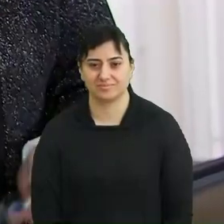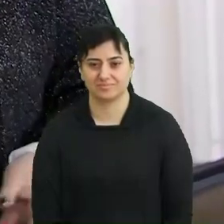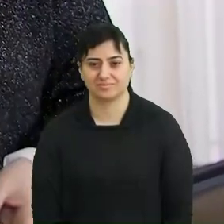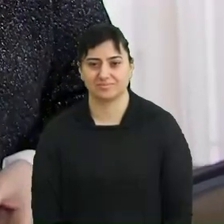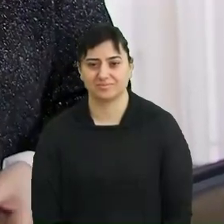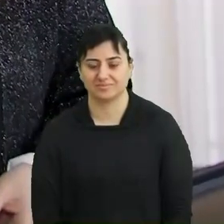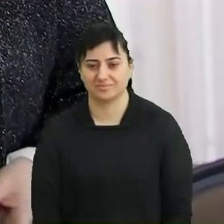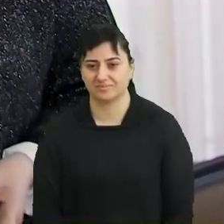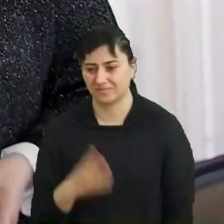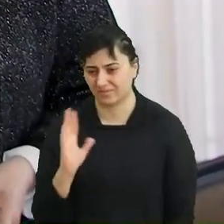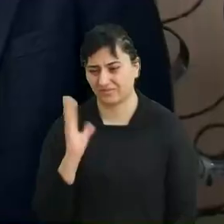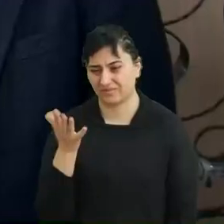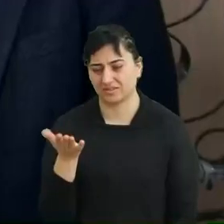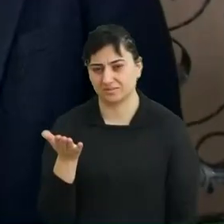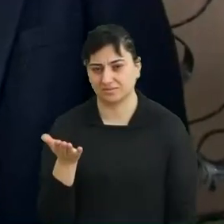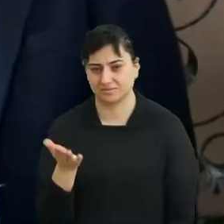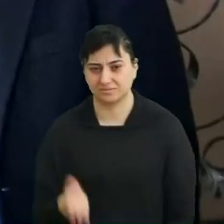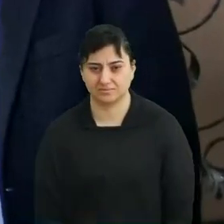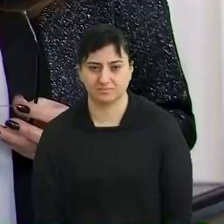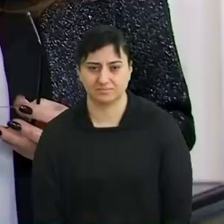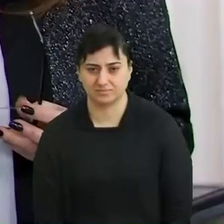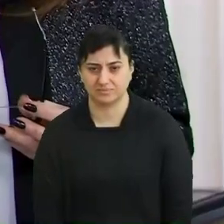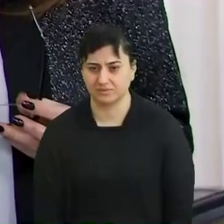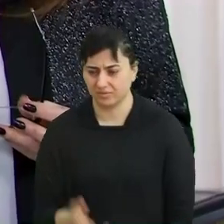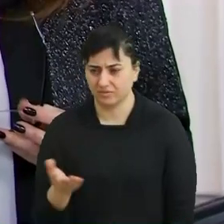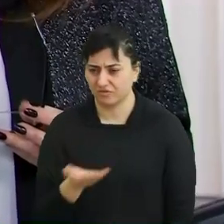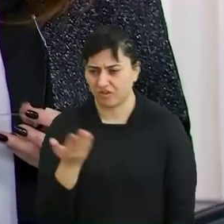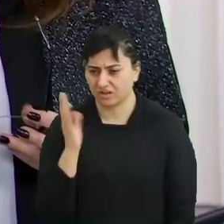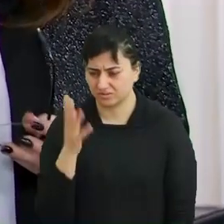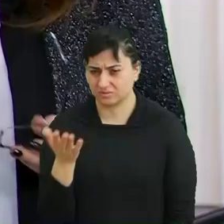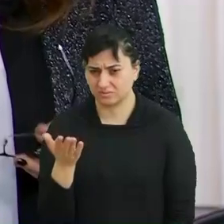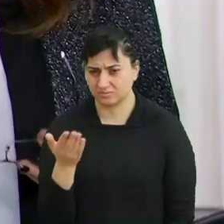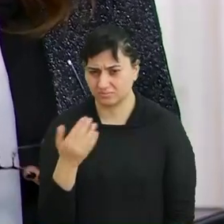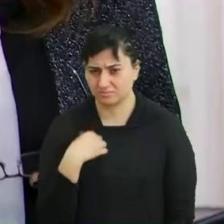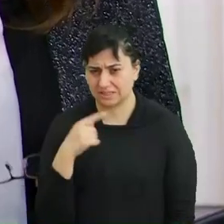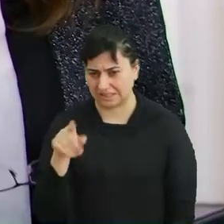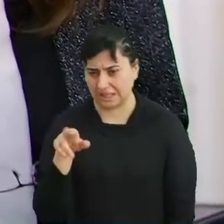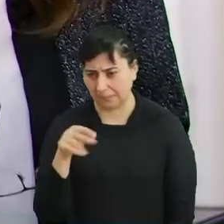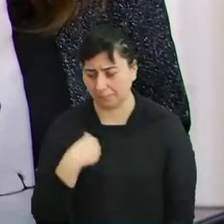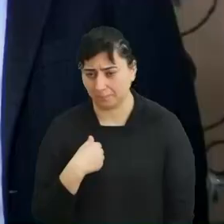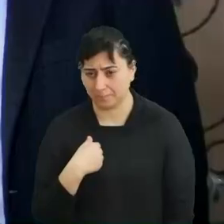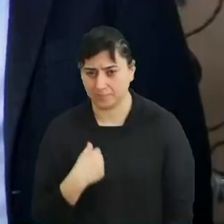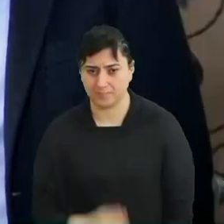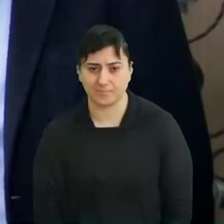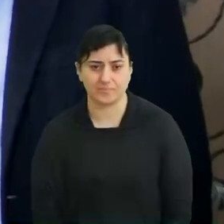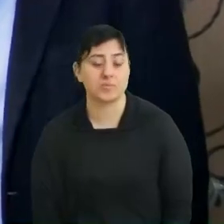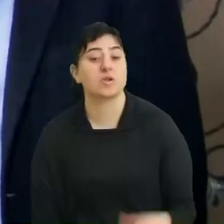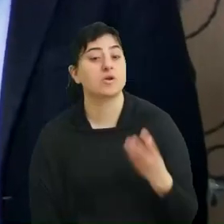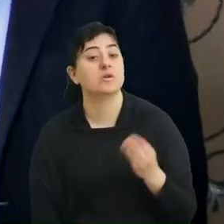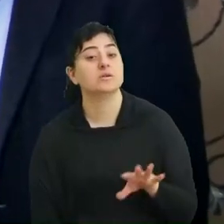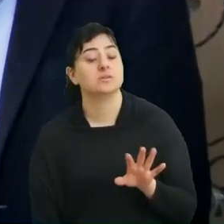çıkardı. Abartıyorsun ama Kemal'im. Ya bayağı abartıyorsun. Ben senin yaptığın gibi miyim? Öyle